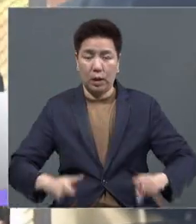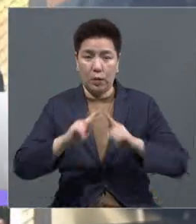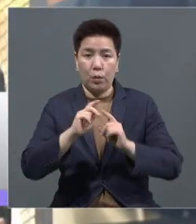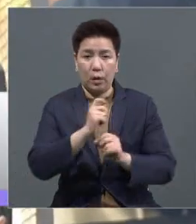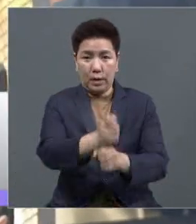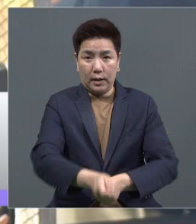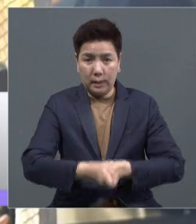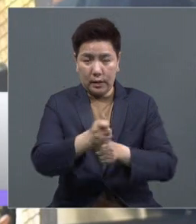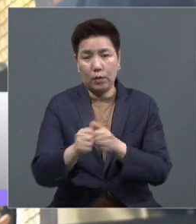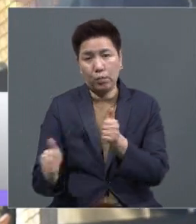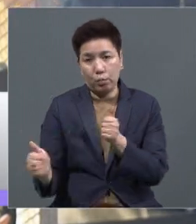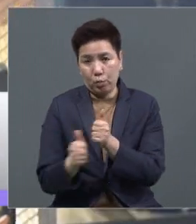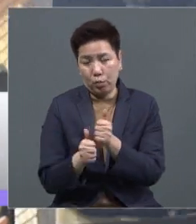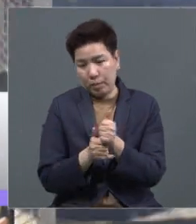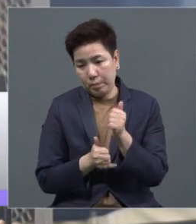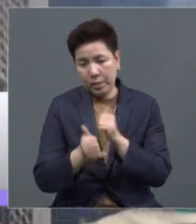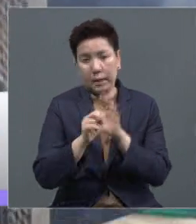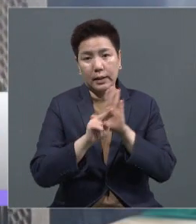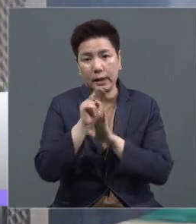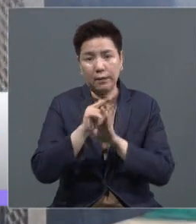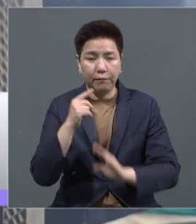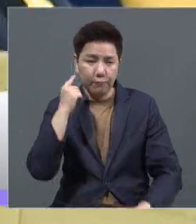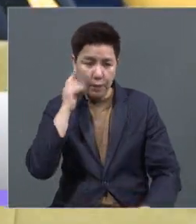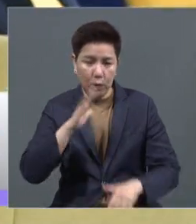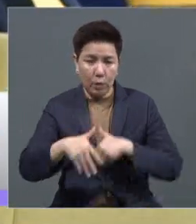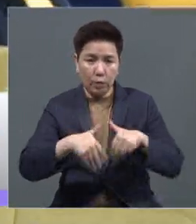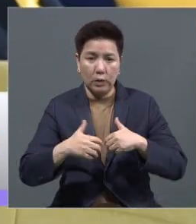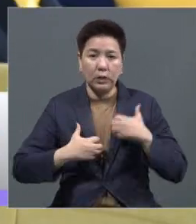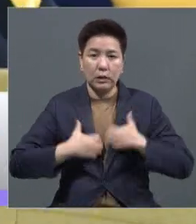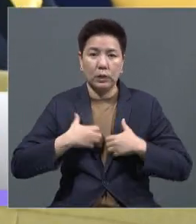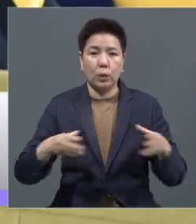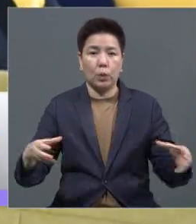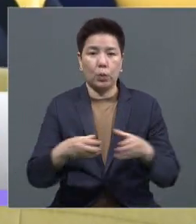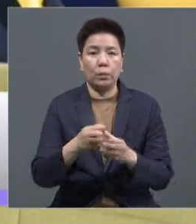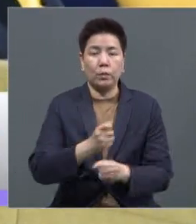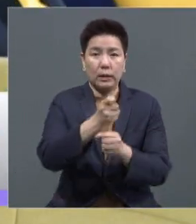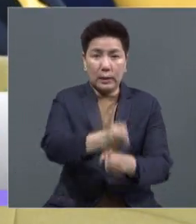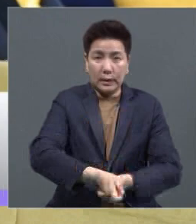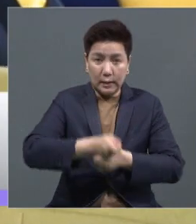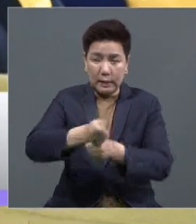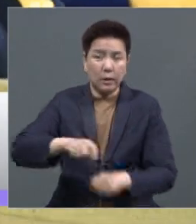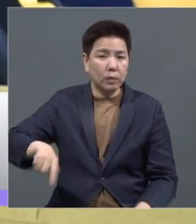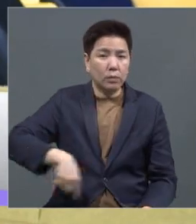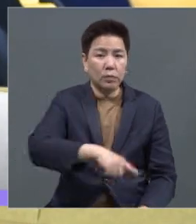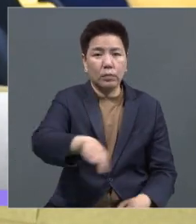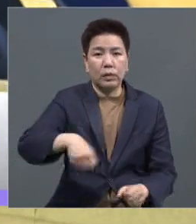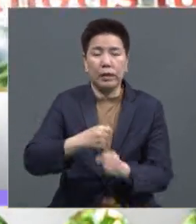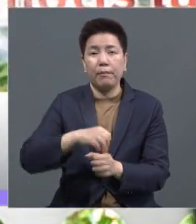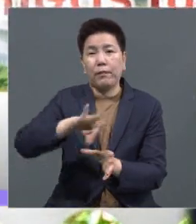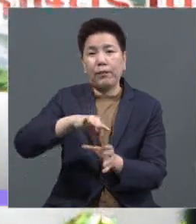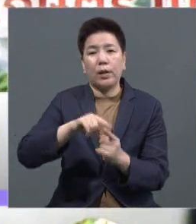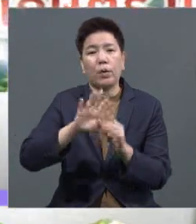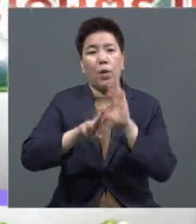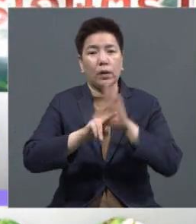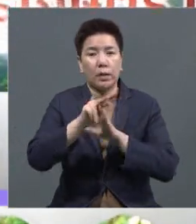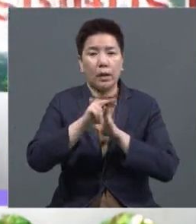สหกรณ์ลงพื้นที่ไปที่จังหวัดน่านเพื่อรับฟังความเดือดร้อนจากตัวแทนกลุ่มเกษตรกรและผู้ประกอบการกาแฟในจังหวัดน่านครับ